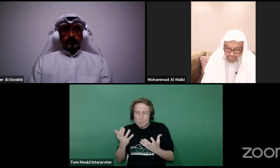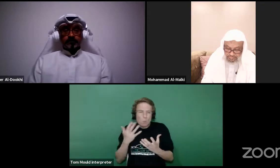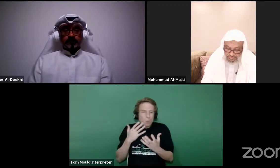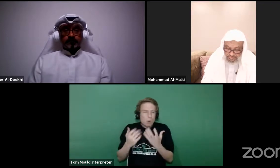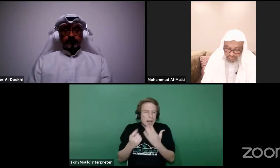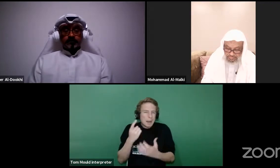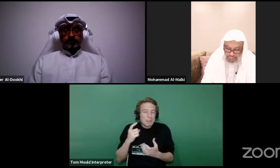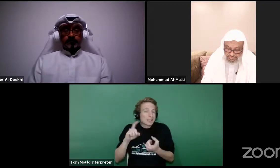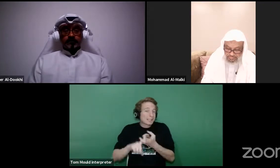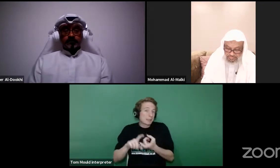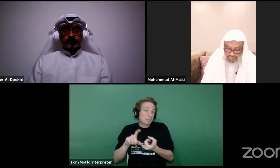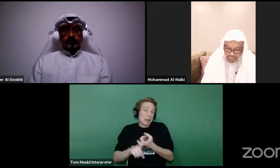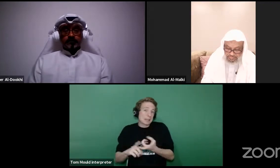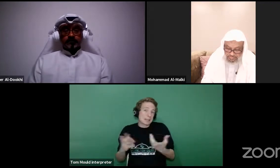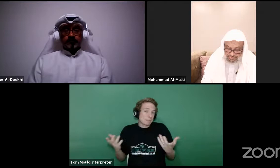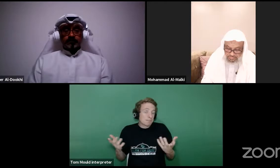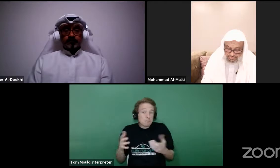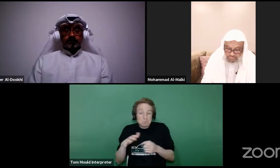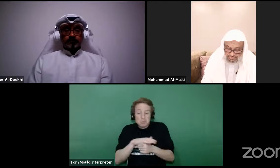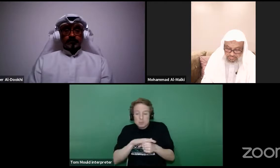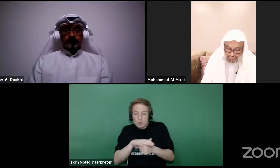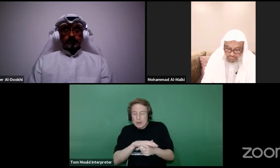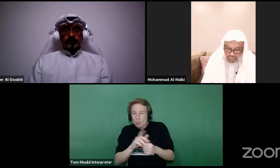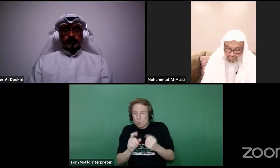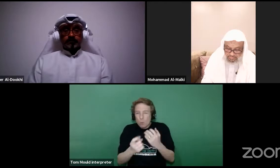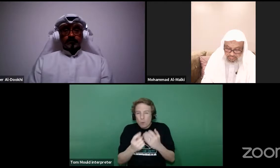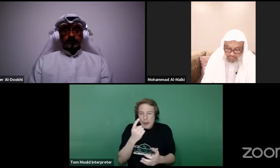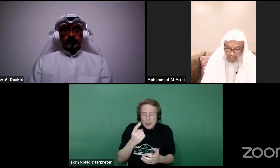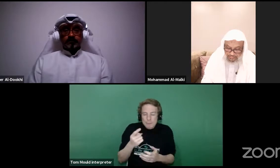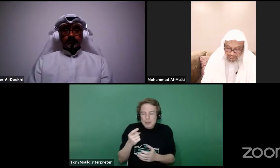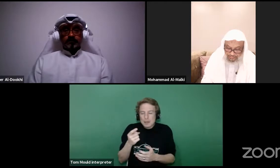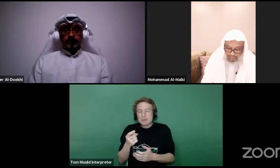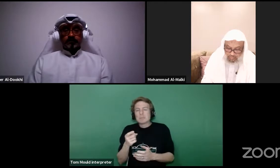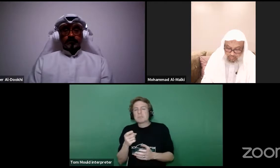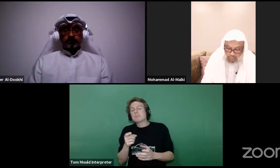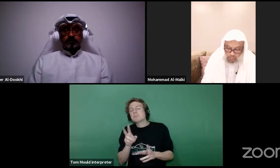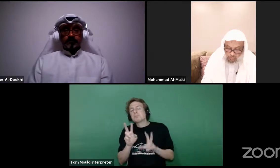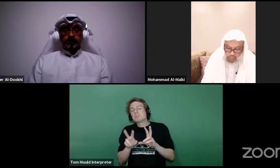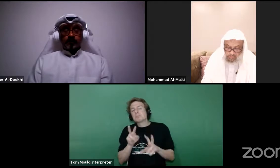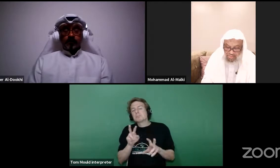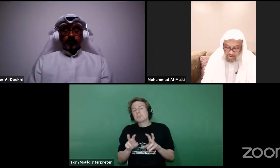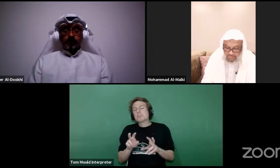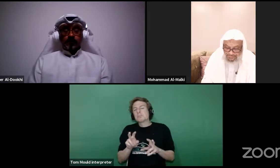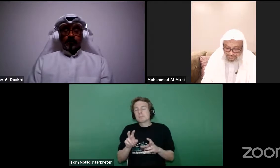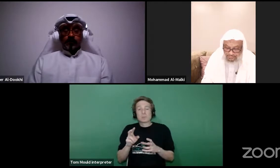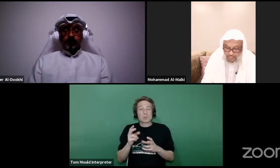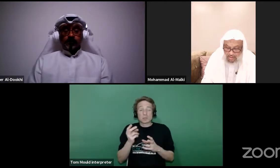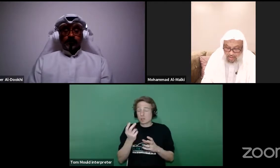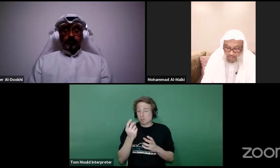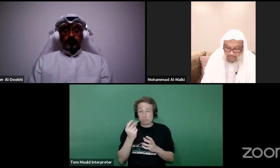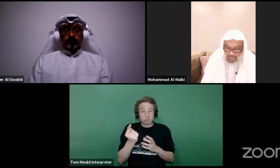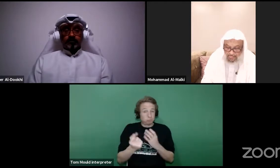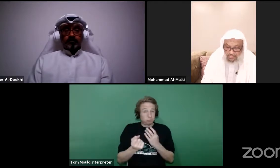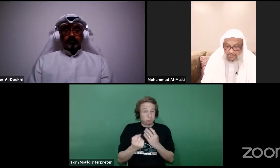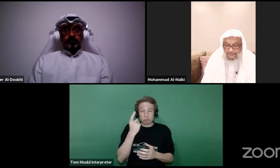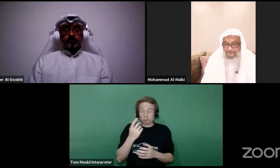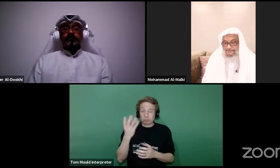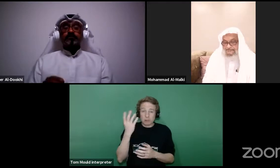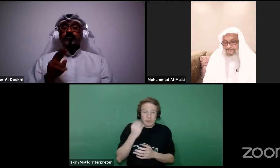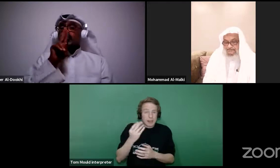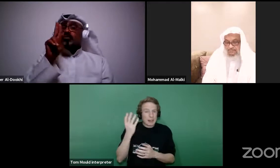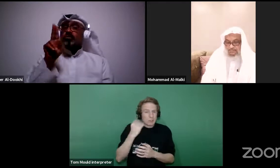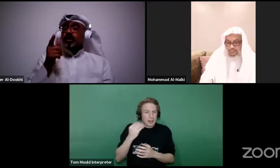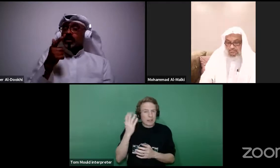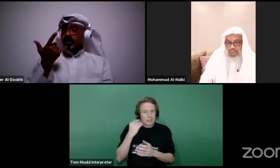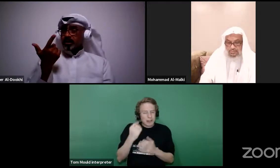due to an incident, and that sometimes it was just revealed just like that. شيخنا حفظكم الله، ممكن